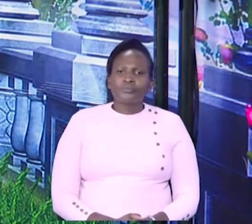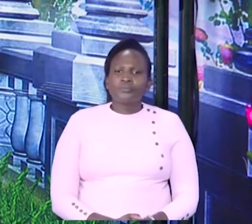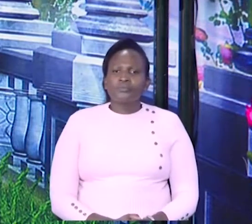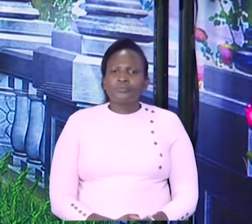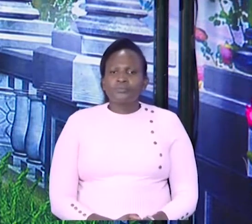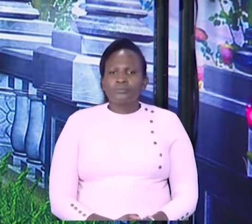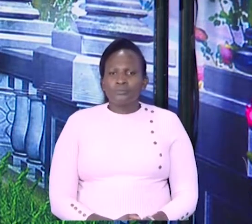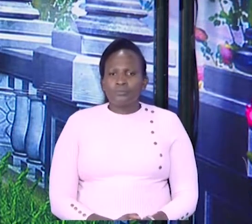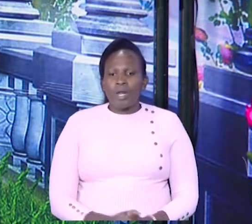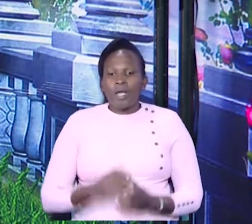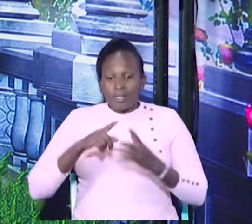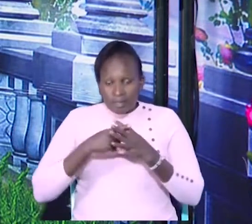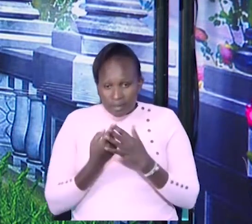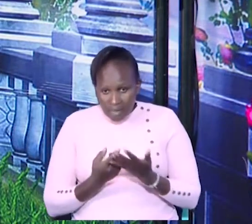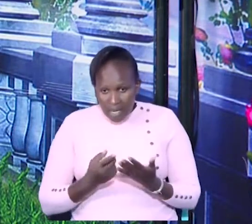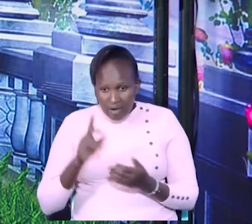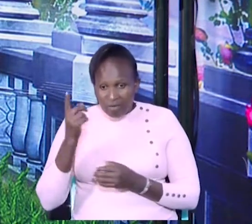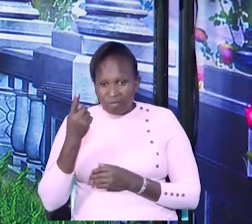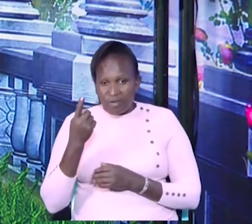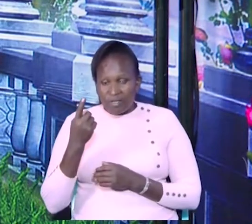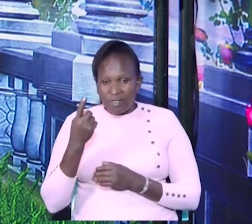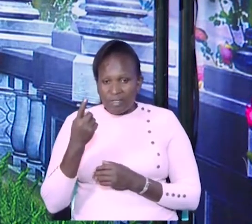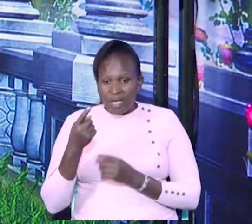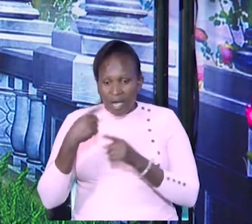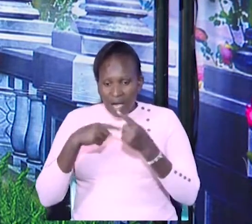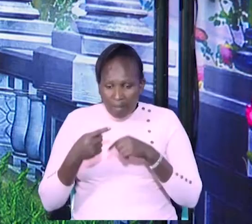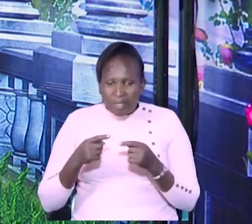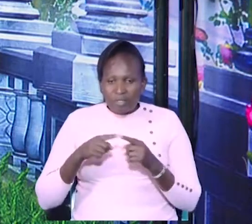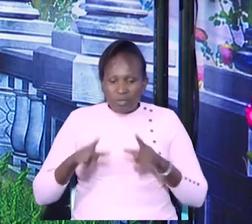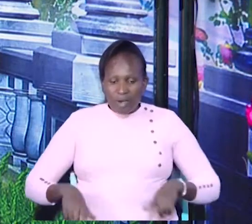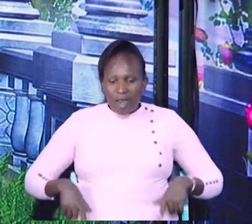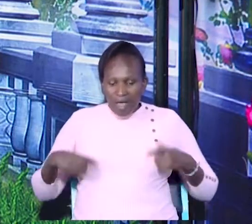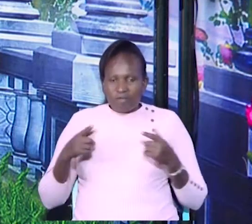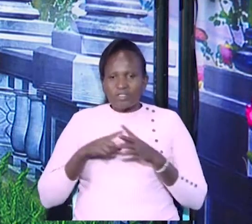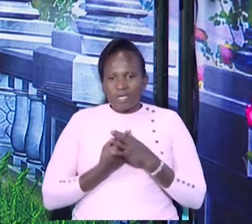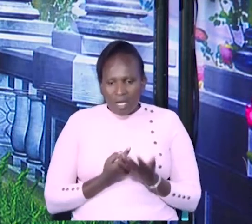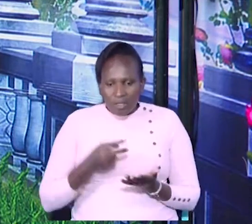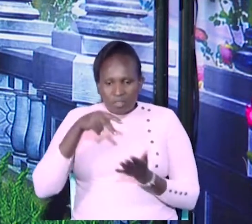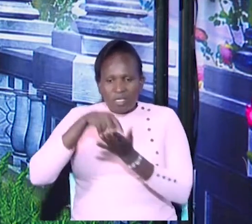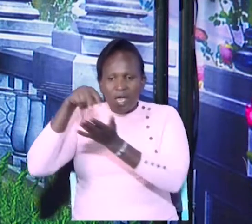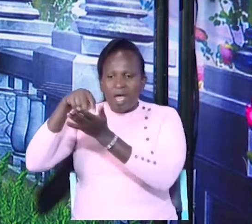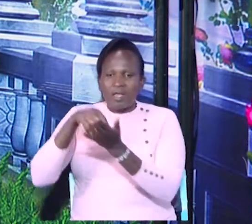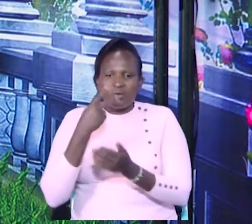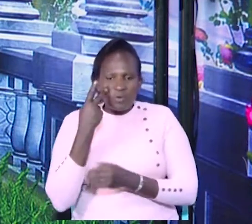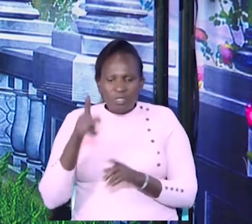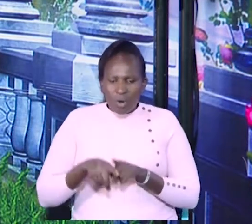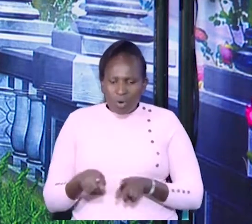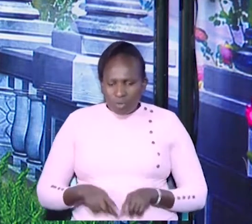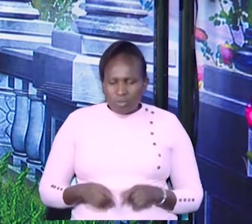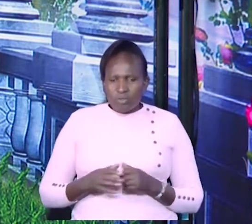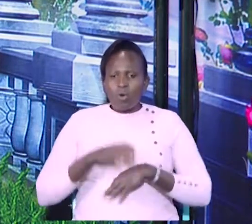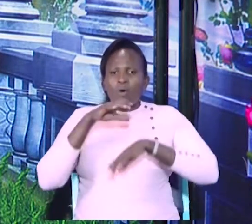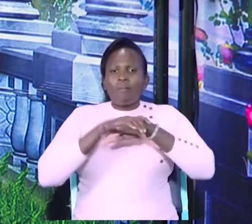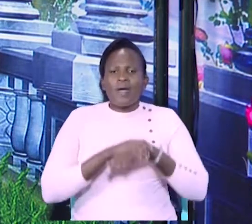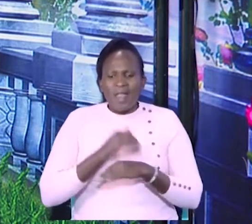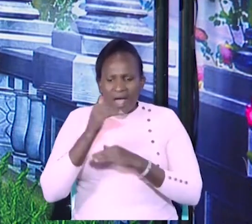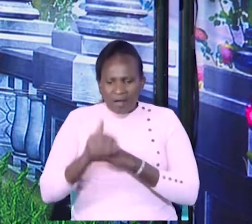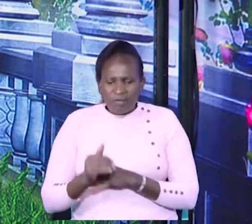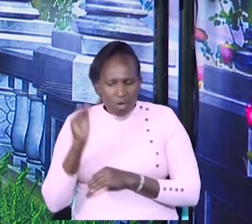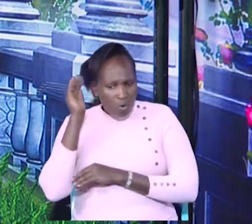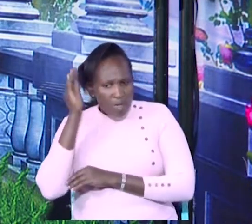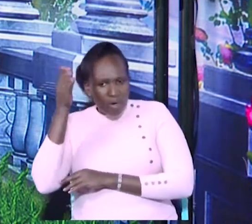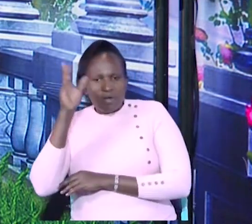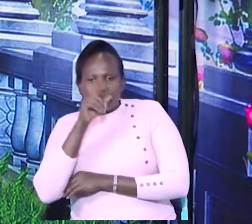body started breathing. First army started coming to life and standing to their feet. Tumeona baada ya kutii